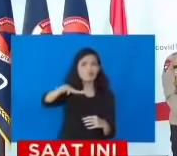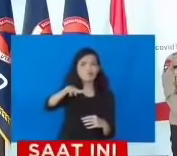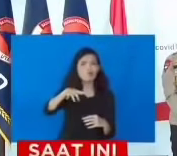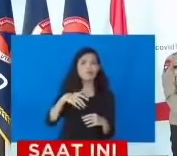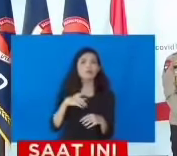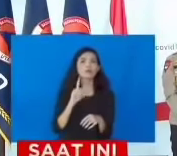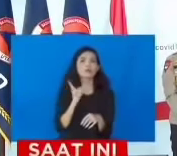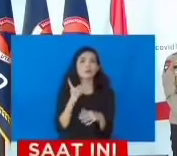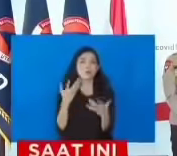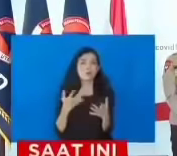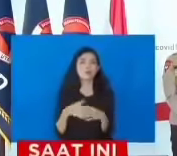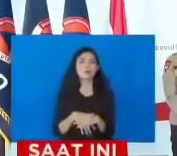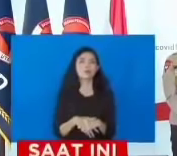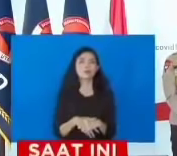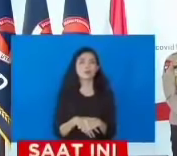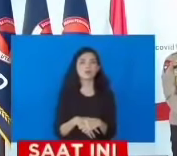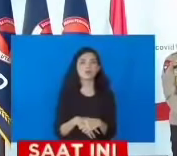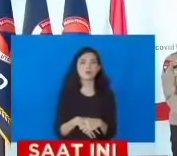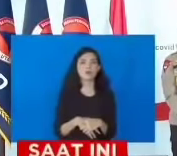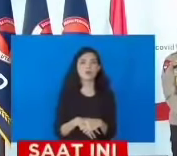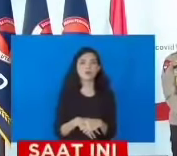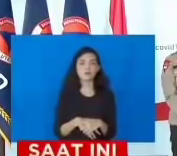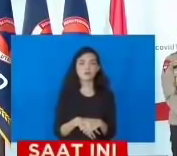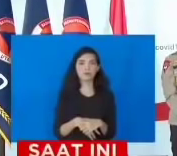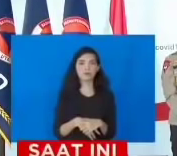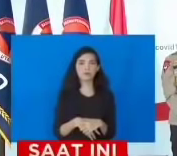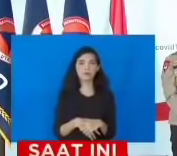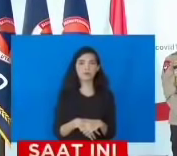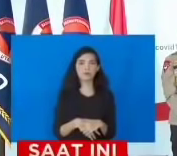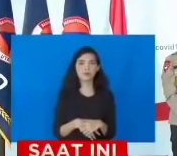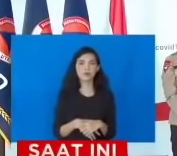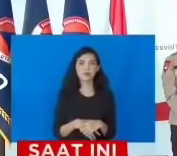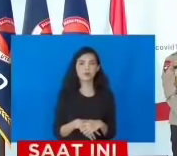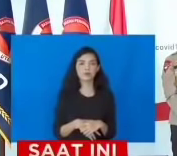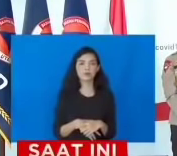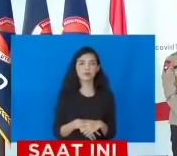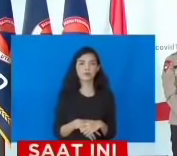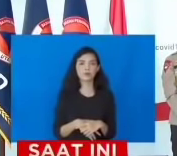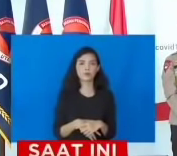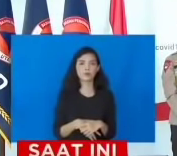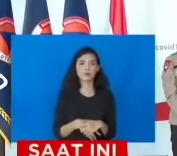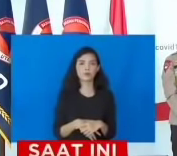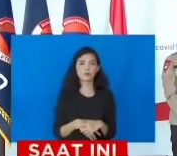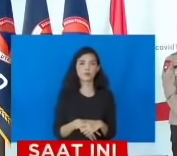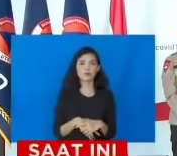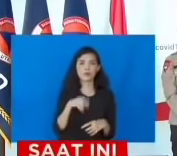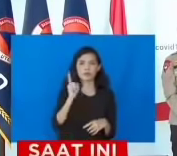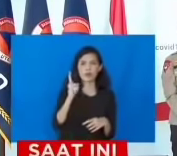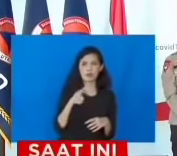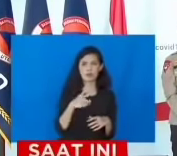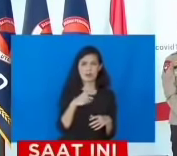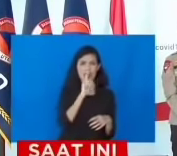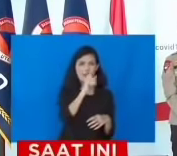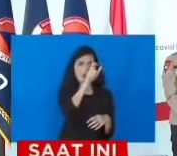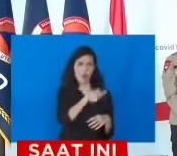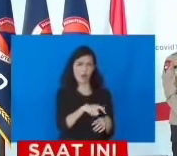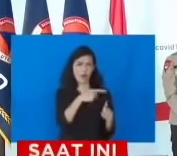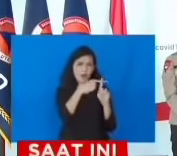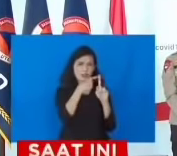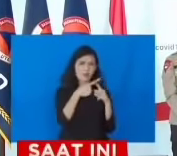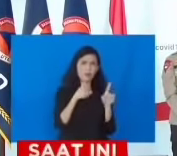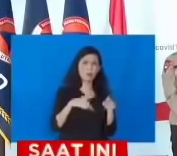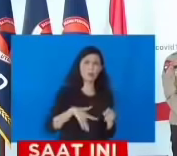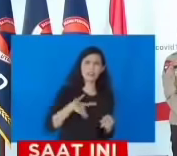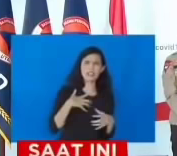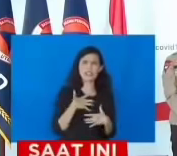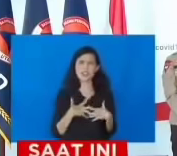yang disebabkan karena masih adanya kasus positif tanpa keluhan yang berada